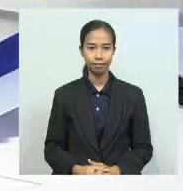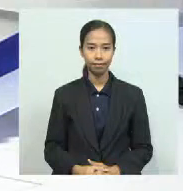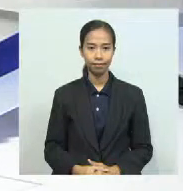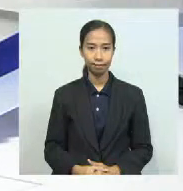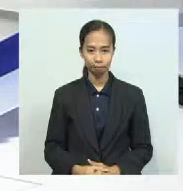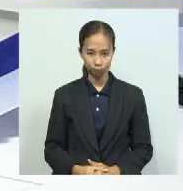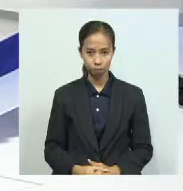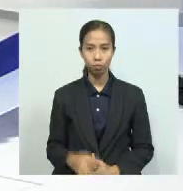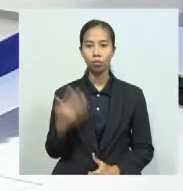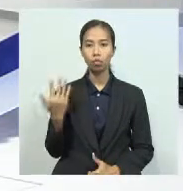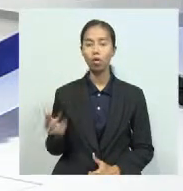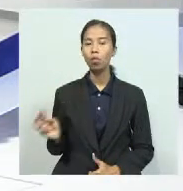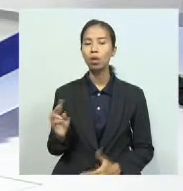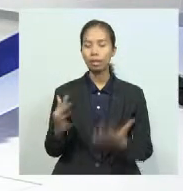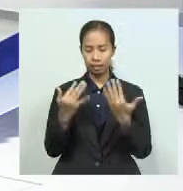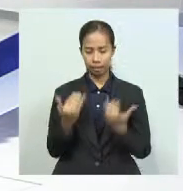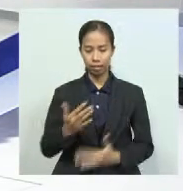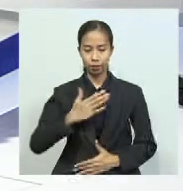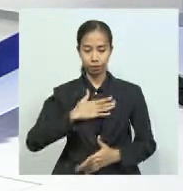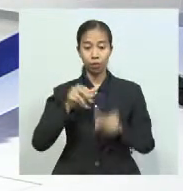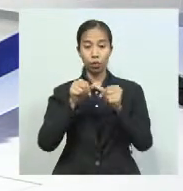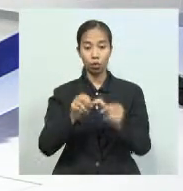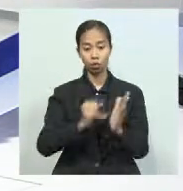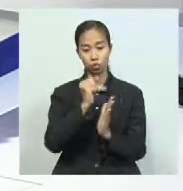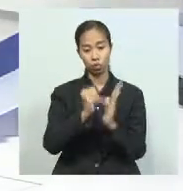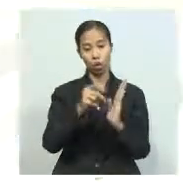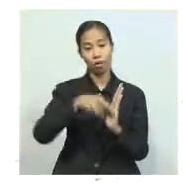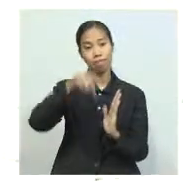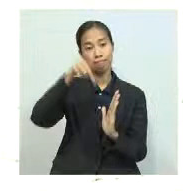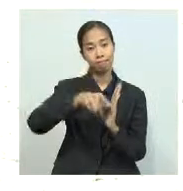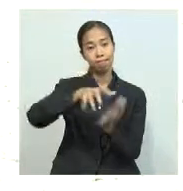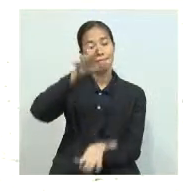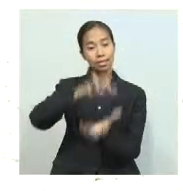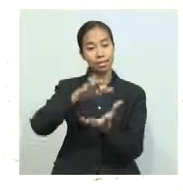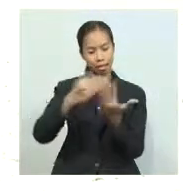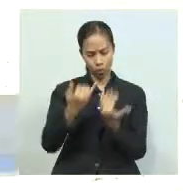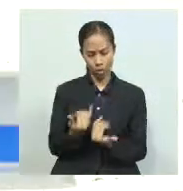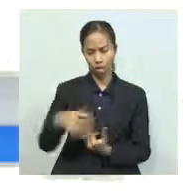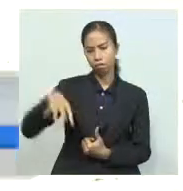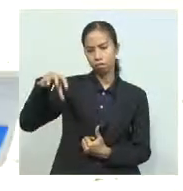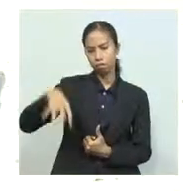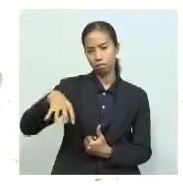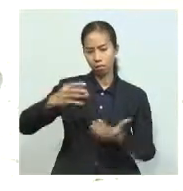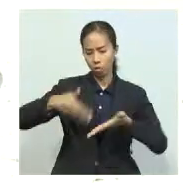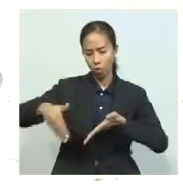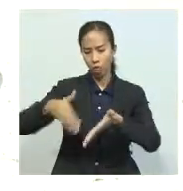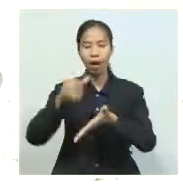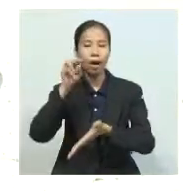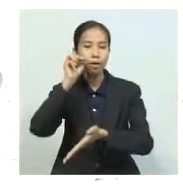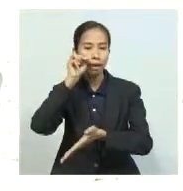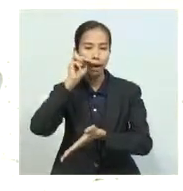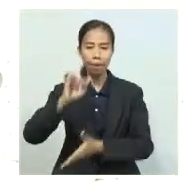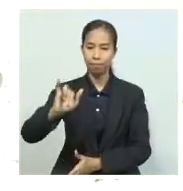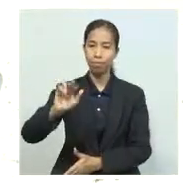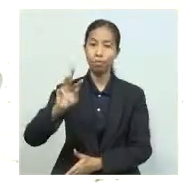คุณสุพนันท์คุณนิสาการครับตอนนี้ผมอยู่ที่จังหวัดพิจิตรนะครับจุดที่เรายืนรายงานตอนนี้ก็คือลำน้ำยมนะครับซึ่งเป็นจุด